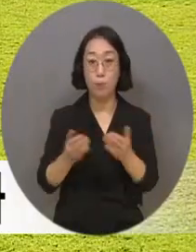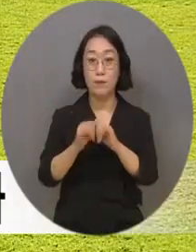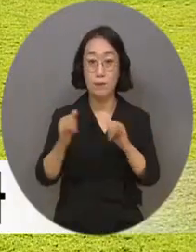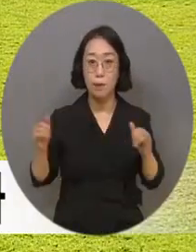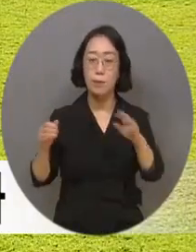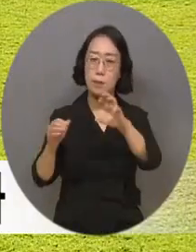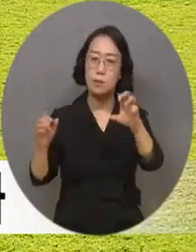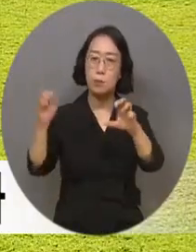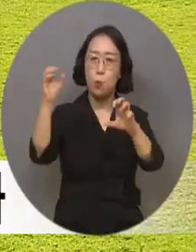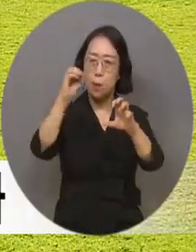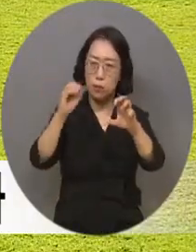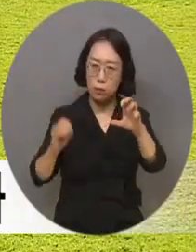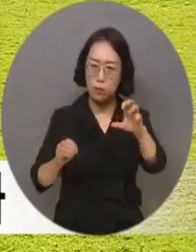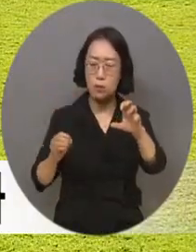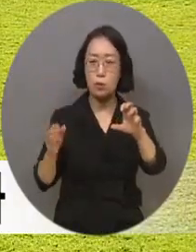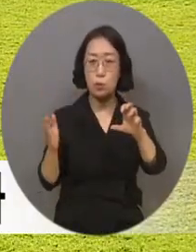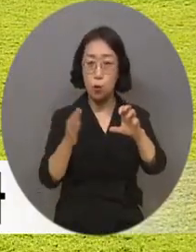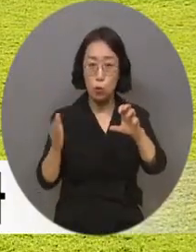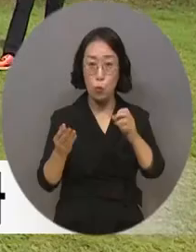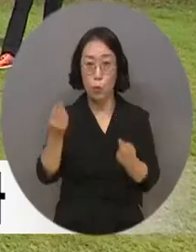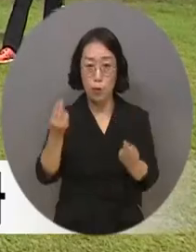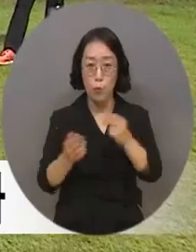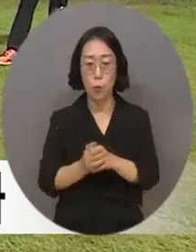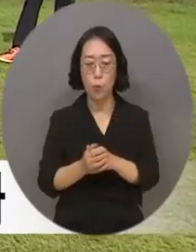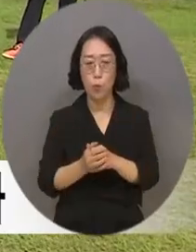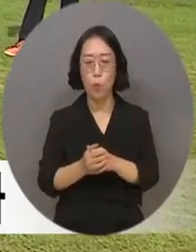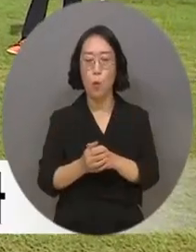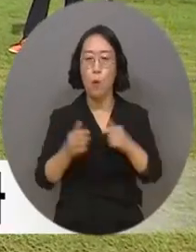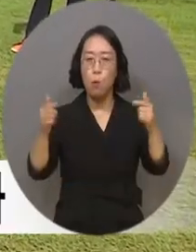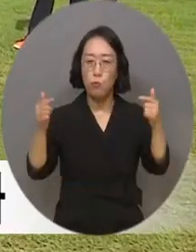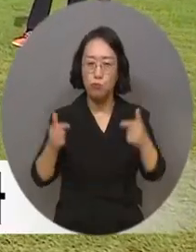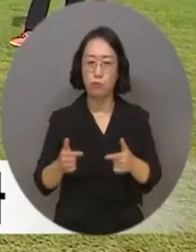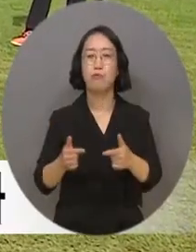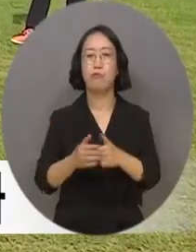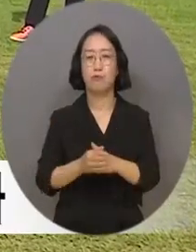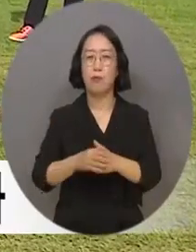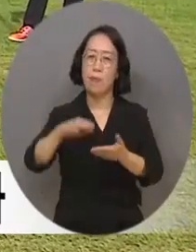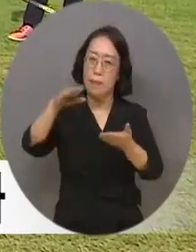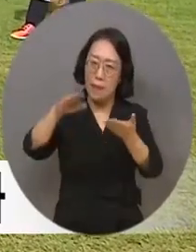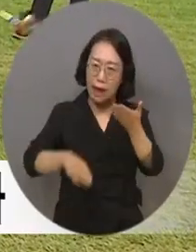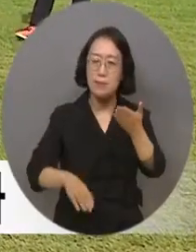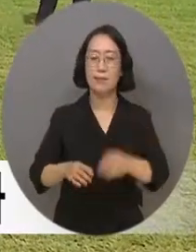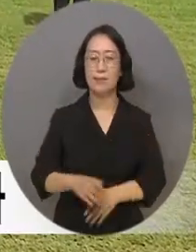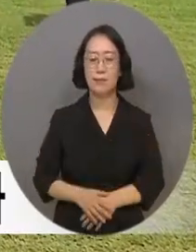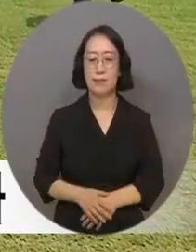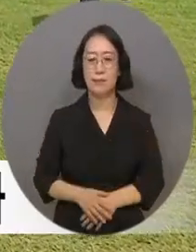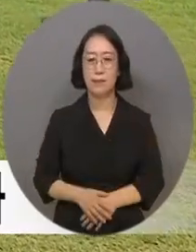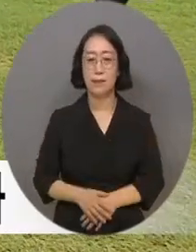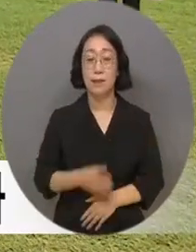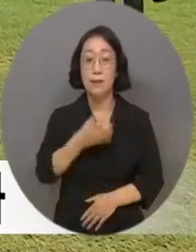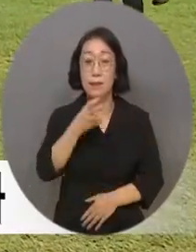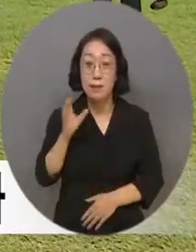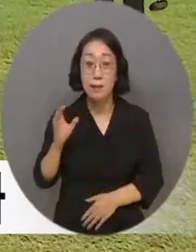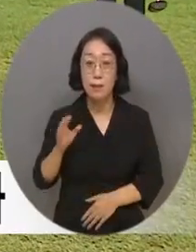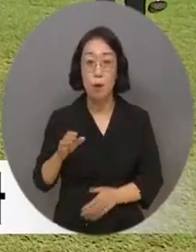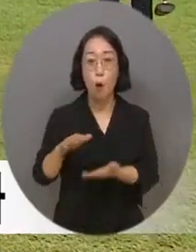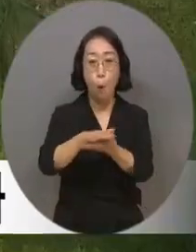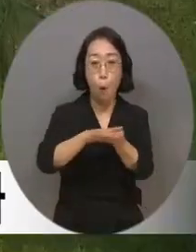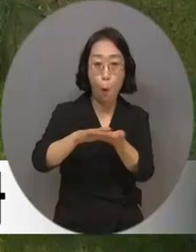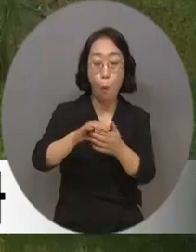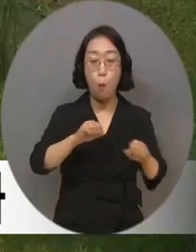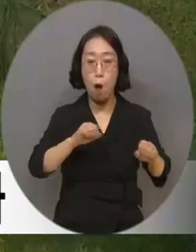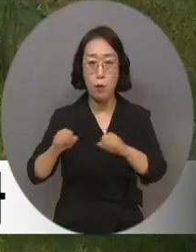참여율이 35.8%인 것과 비교해 약 7% 낮은 수치입니다. 고령자의 여가 활동에